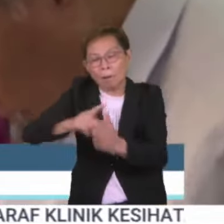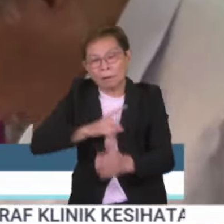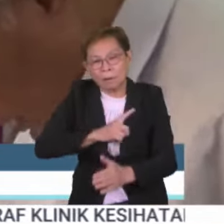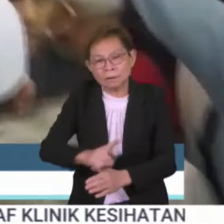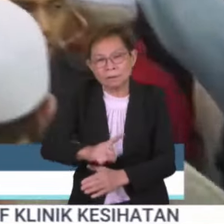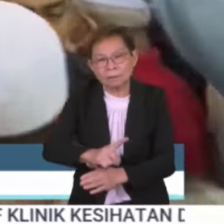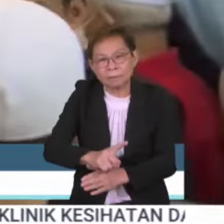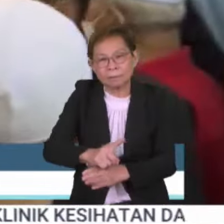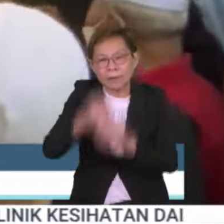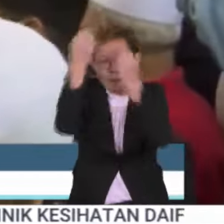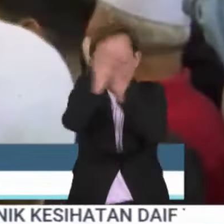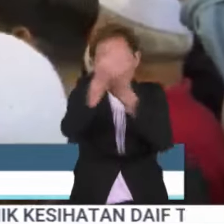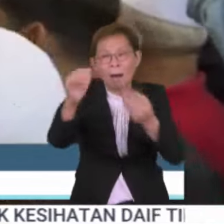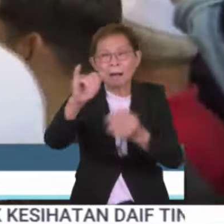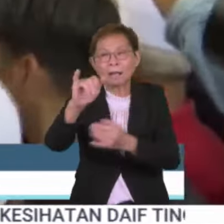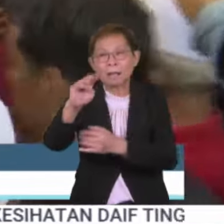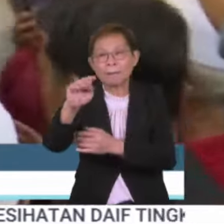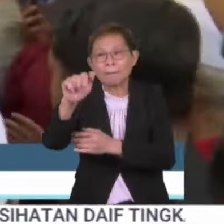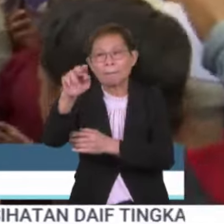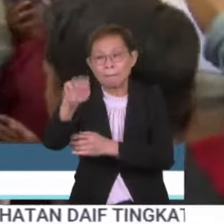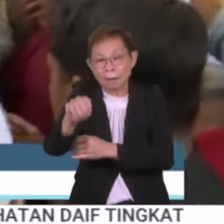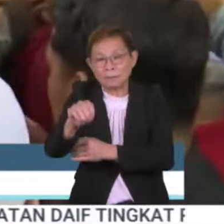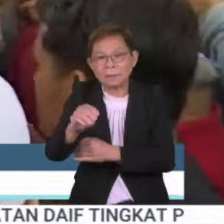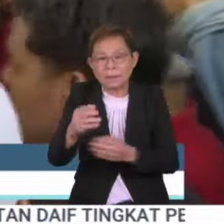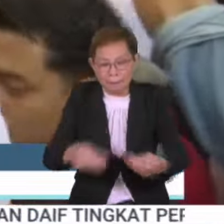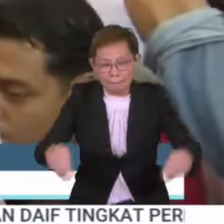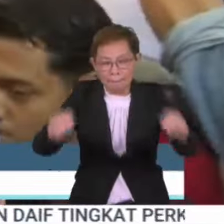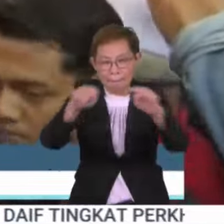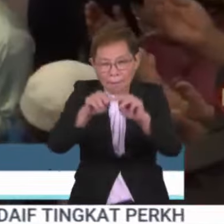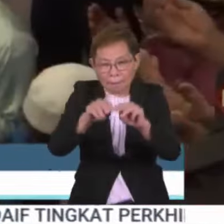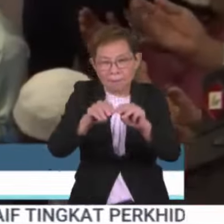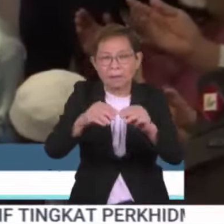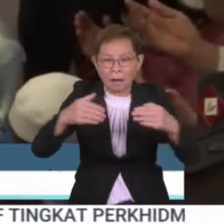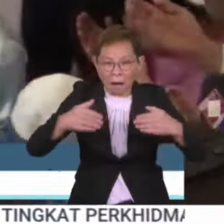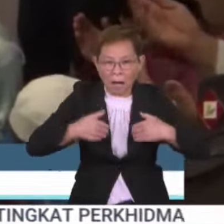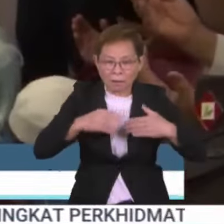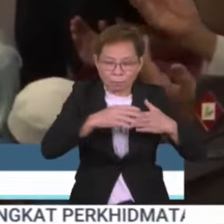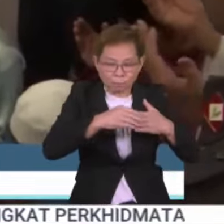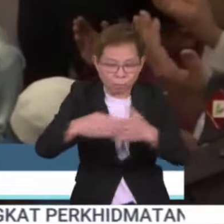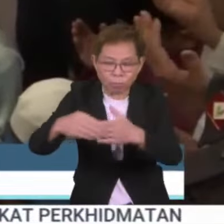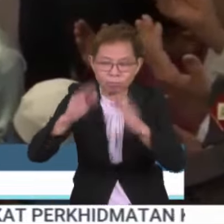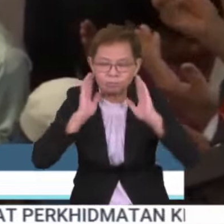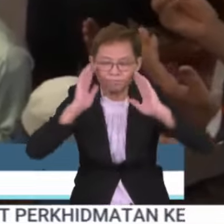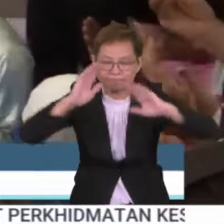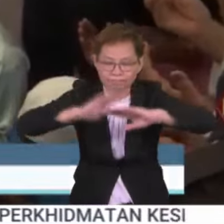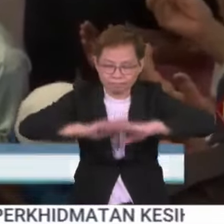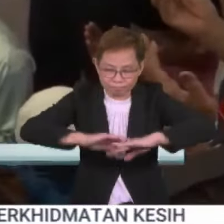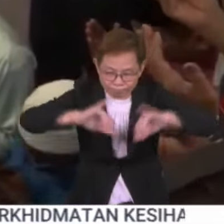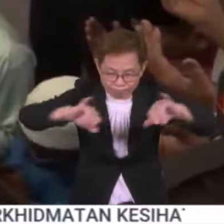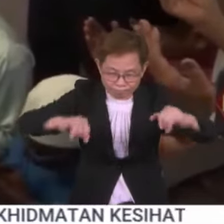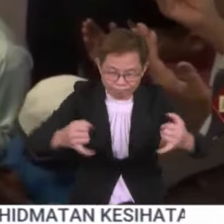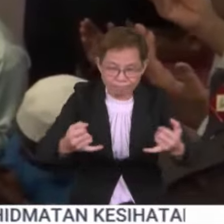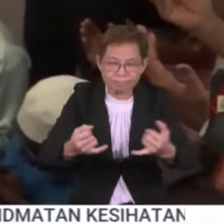disampaikan imam masjid jami' Ar rohimiyah Ustad Nurdin katanya turut mengetuai salat Jumat